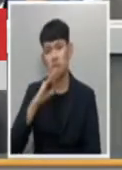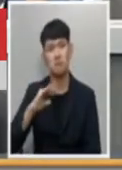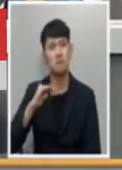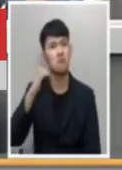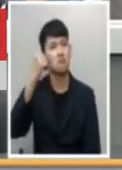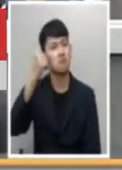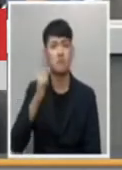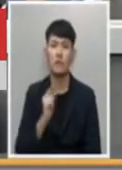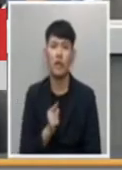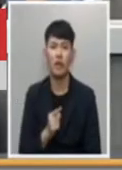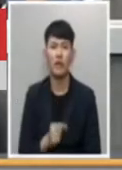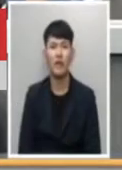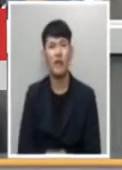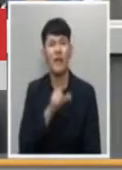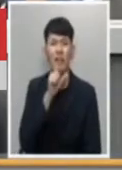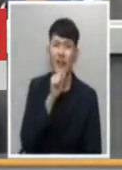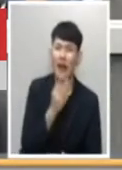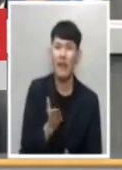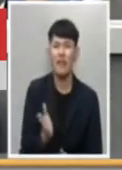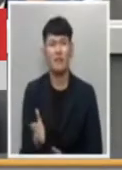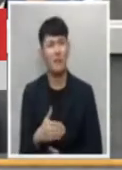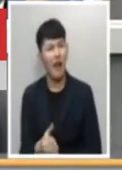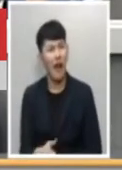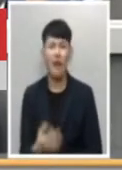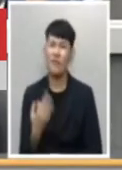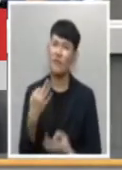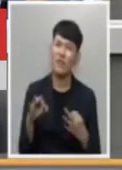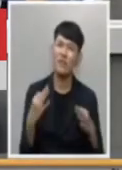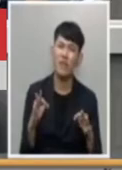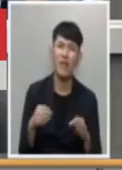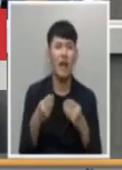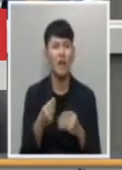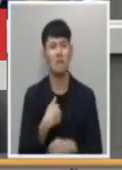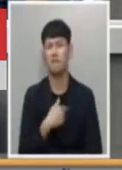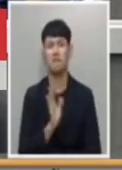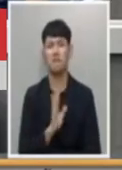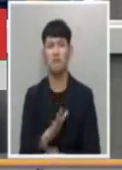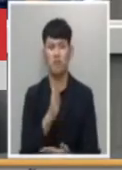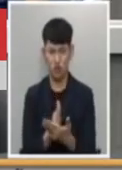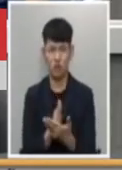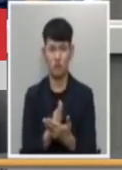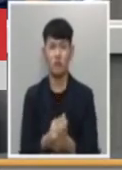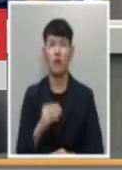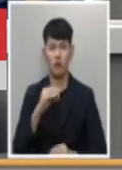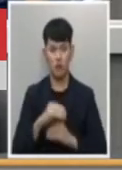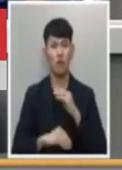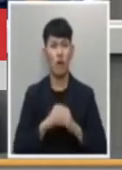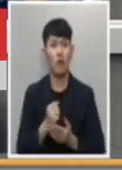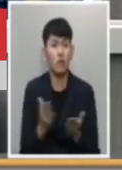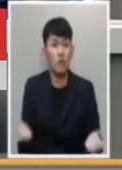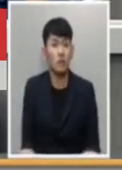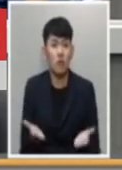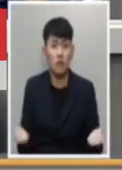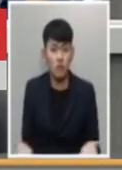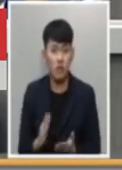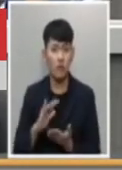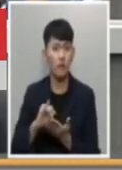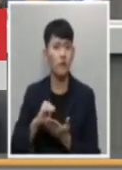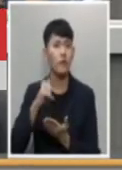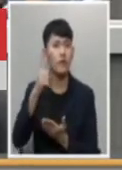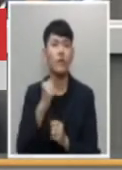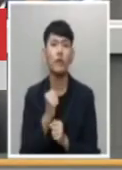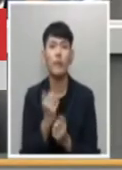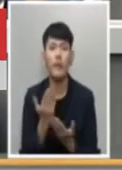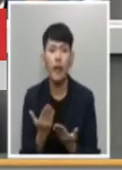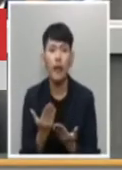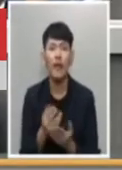จกไก่อย่าแจกครับหยุดแจกหยุดหวานครับวันนี้มีโครงการส่งเสริมสามารถที่จะฟื้นฟูพี่น้องได้ก็คือโครงการฟื้น